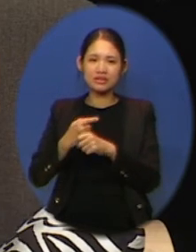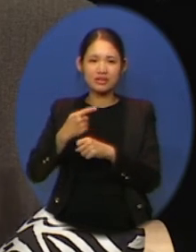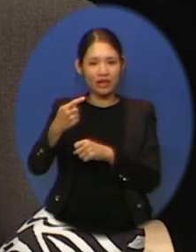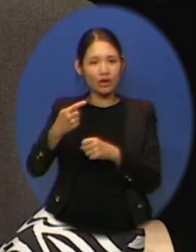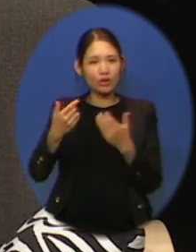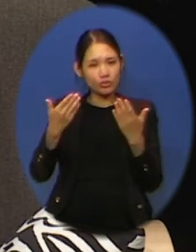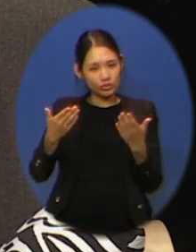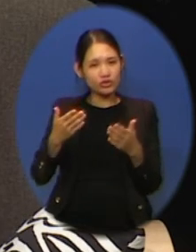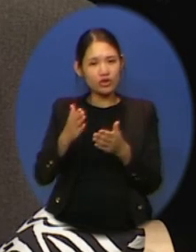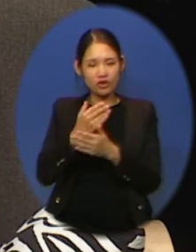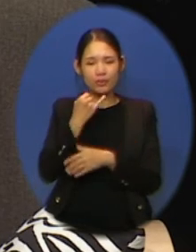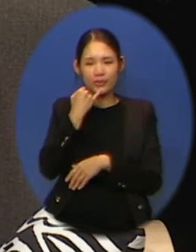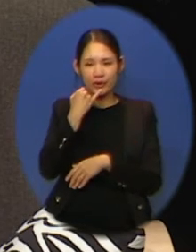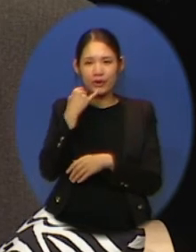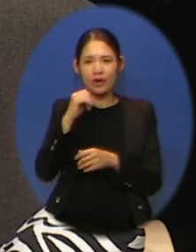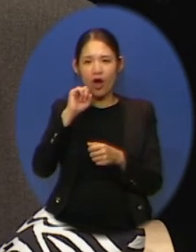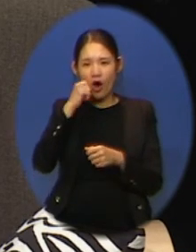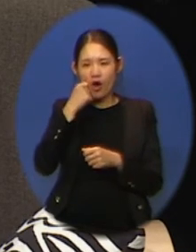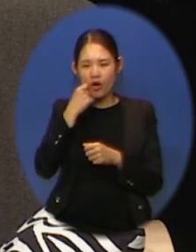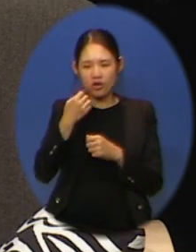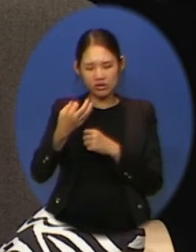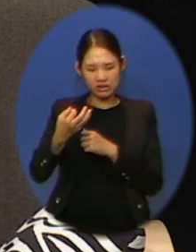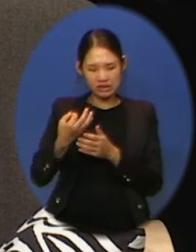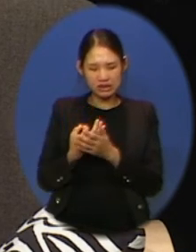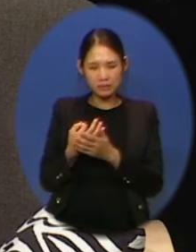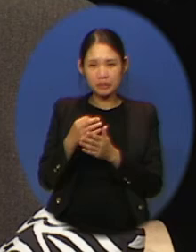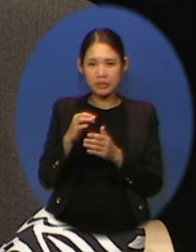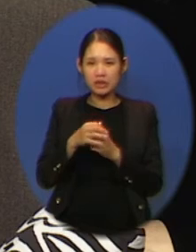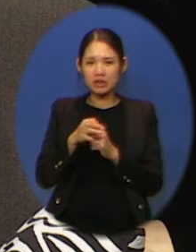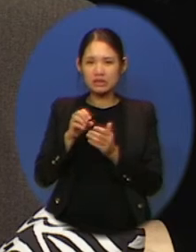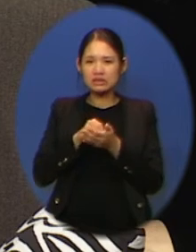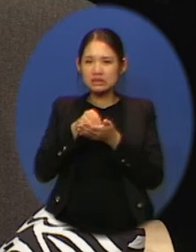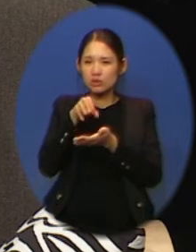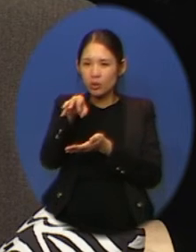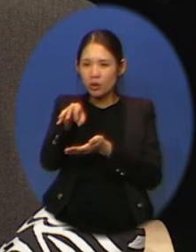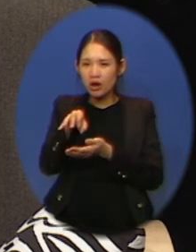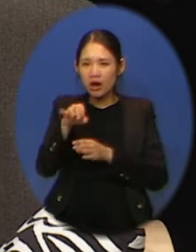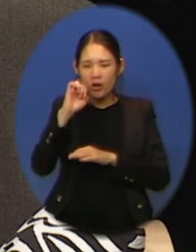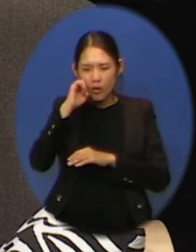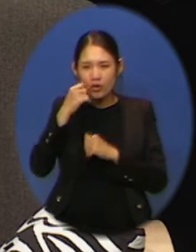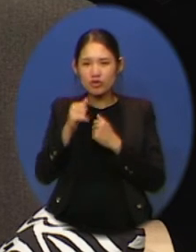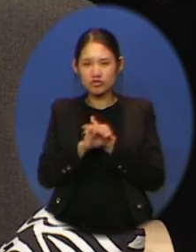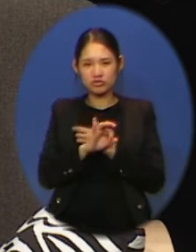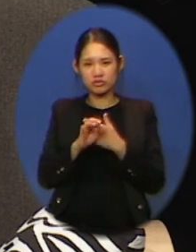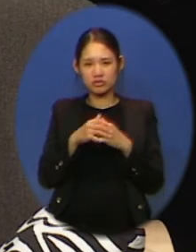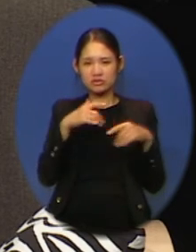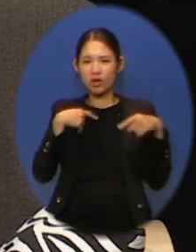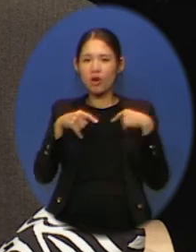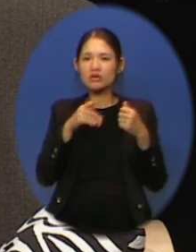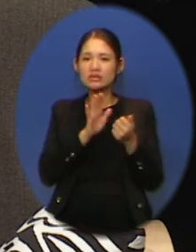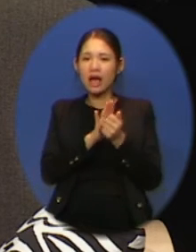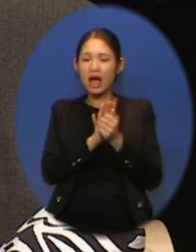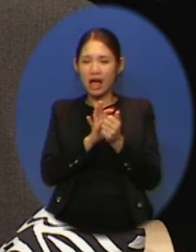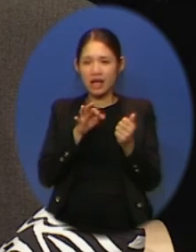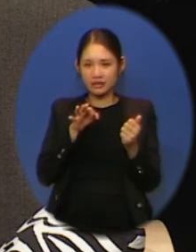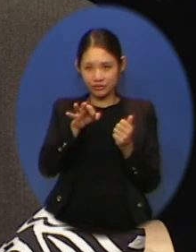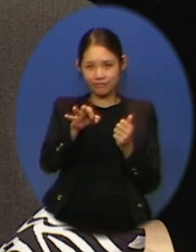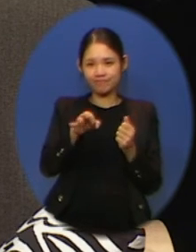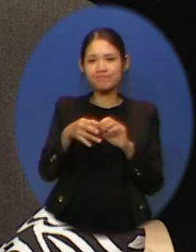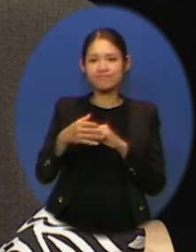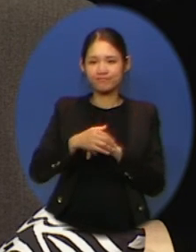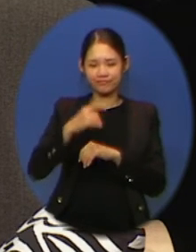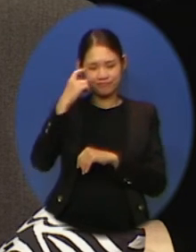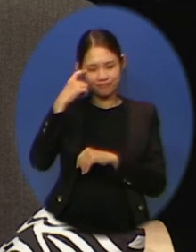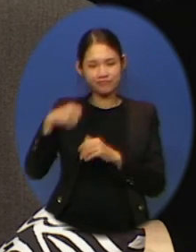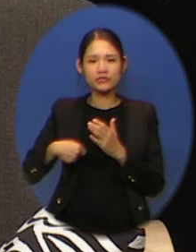같아요. 장학금을 네. 줄 테니까 어려운 사람은 특히 젊은 사람들 네. 정치에 희망이 있는 사람들은 장학금을 주기로 했습니다.